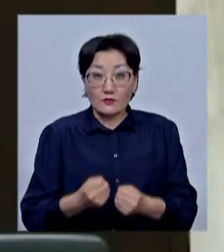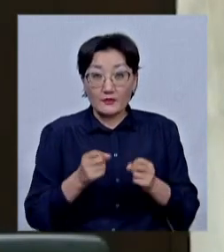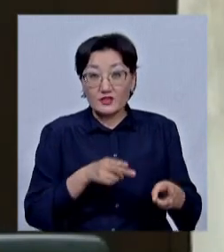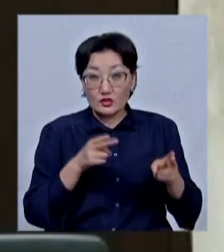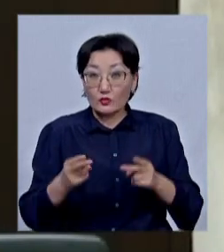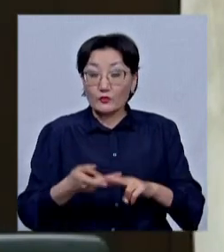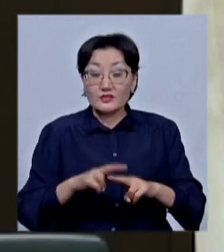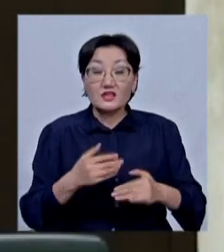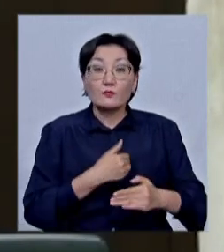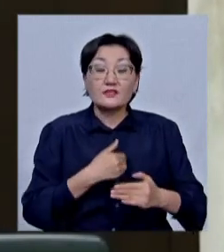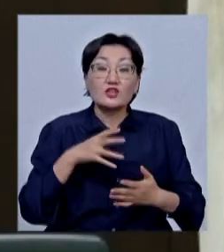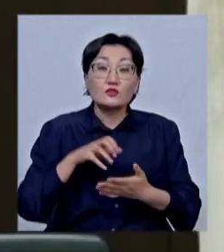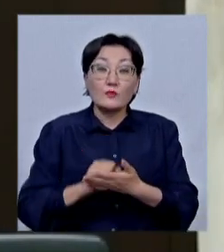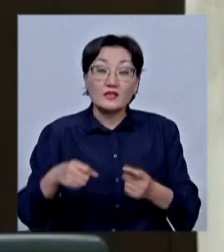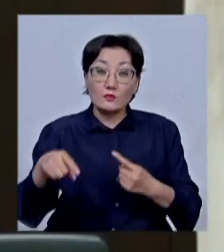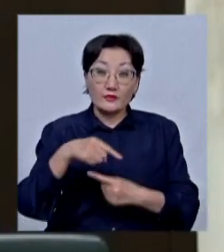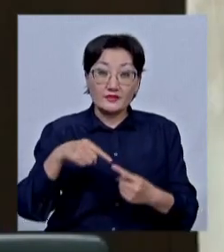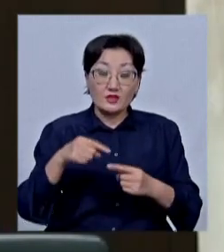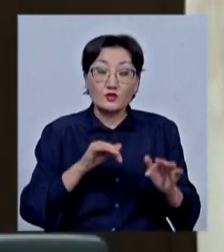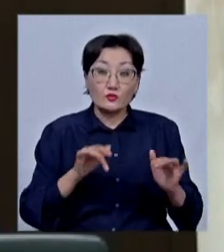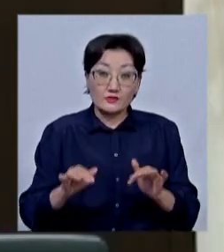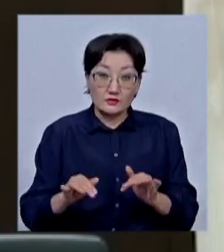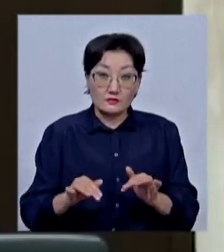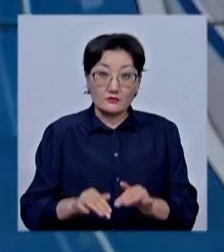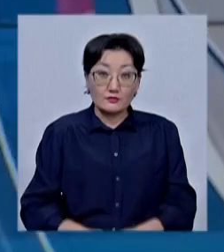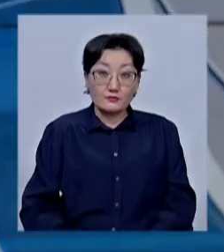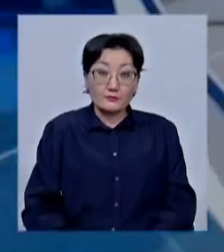переселенцев, которые хотят заниматься предпринимательской деятельностью.